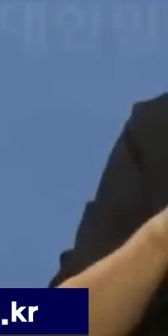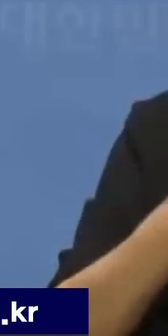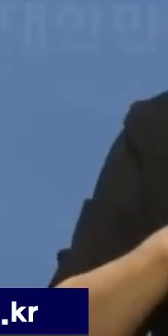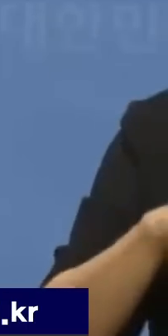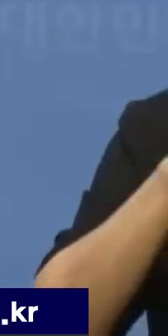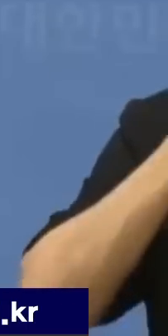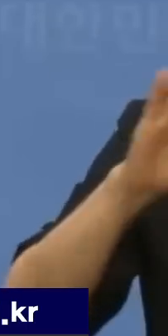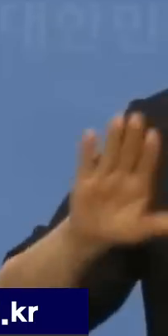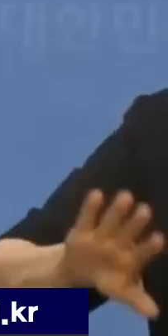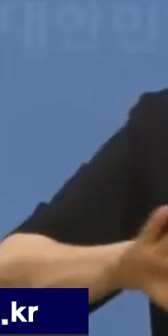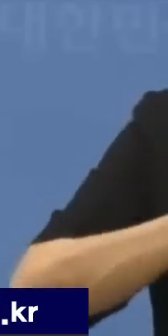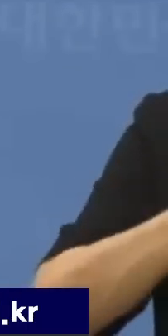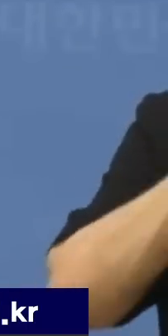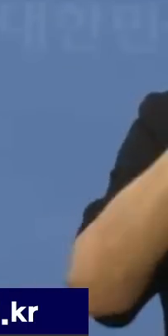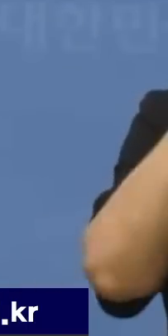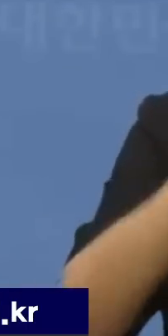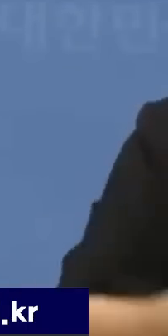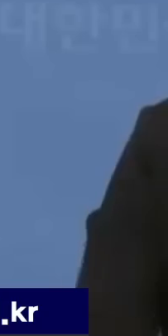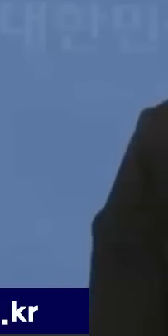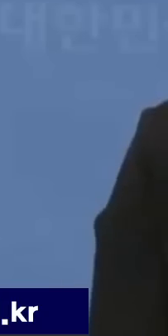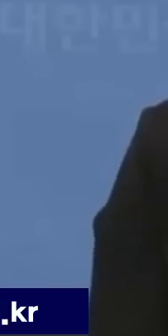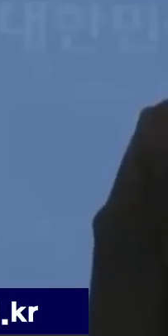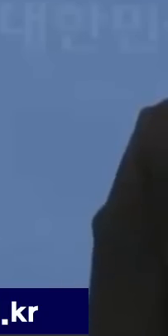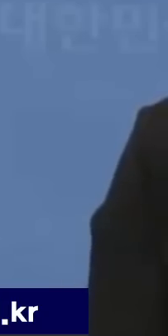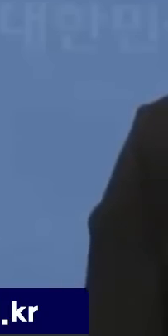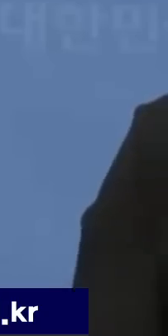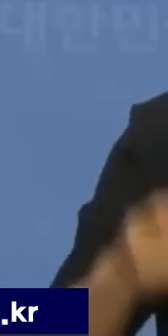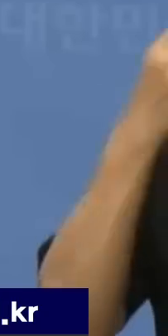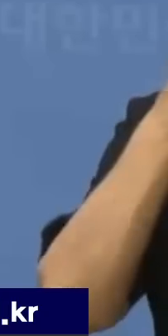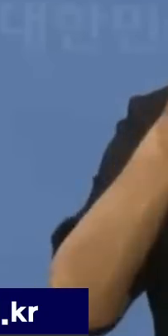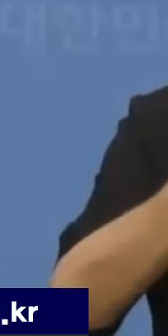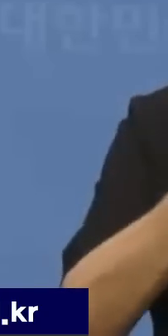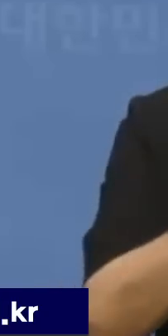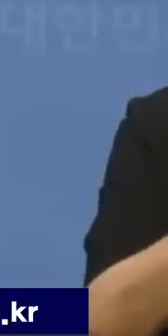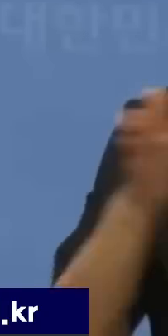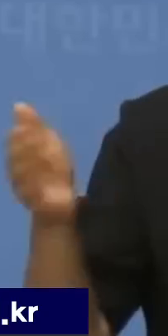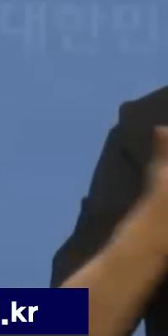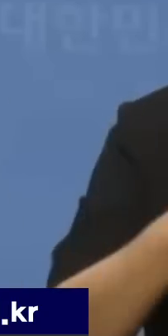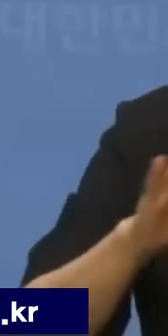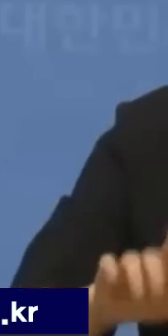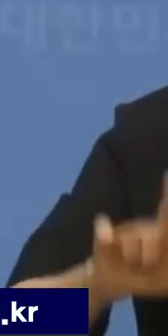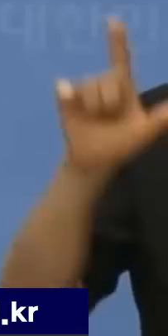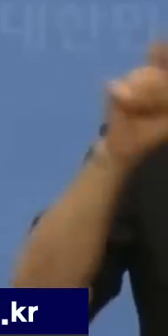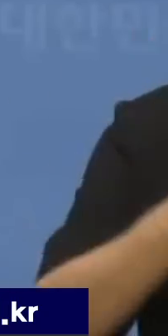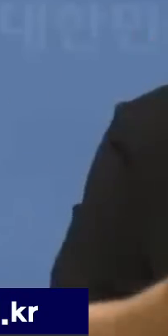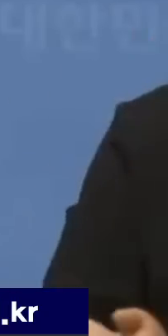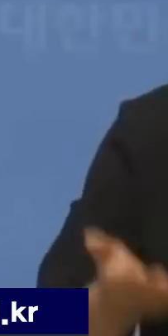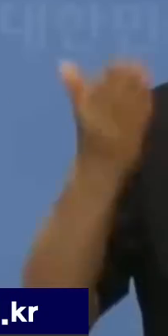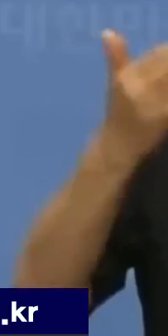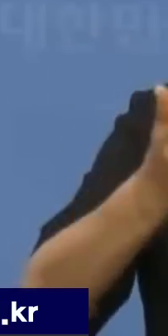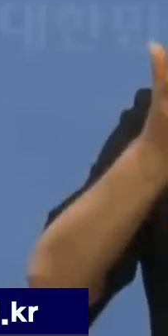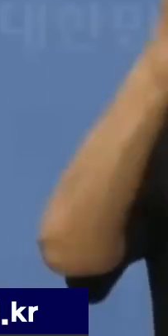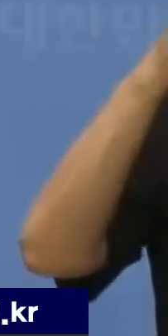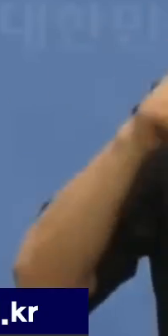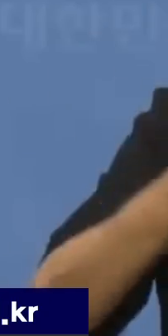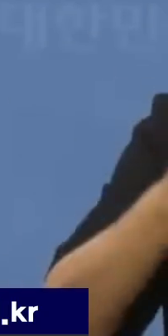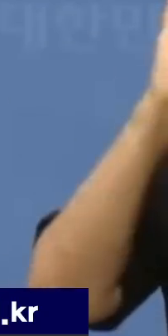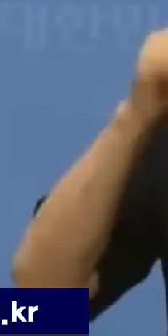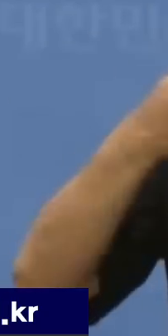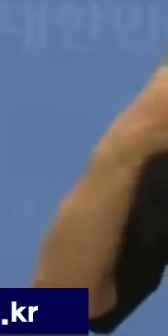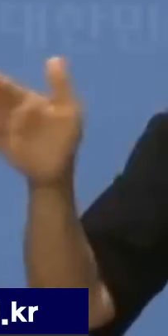사실과 다른 주장을 한 것입니다이 가짜뉴스의 시작은 올해 초 최상목